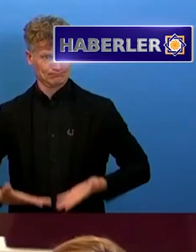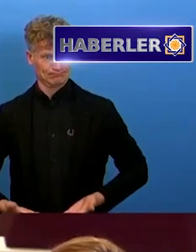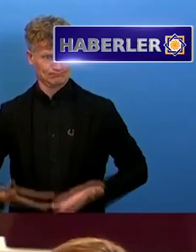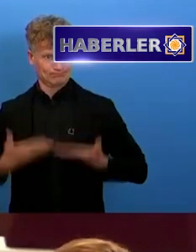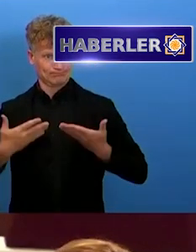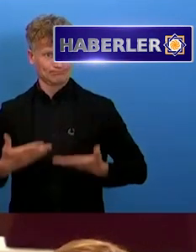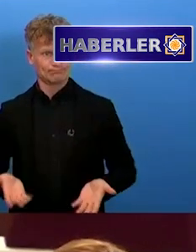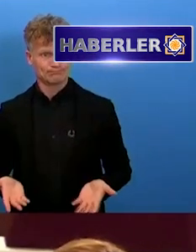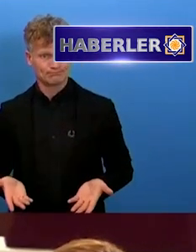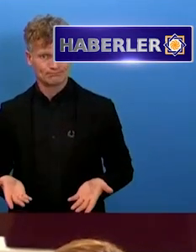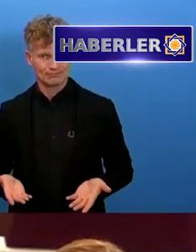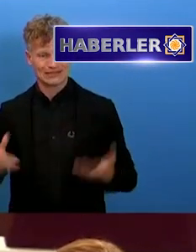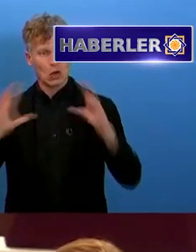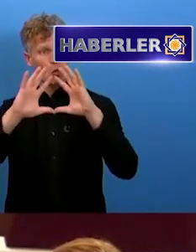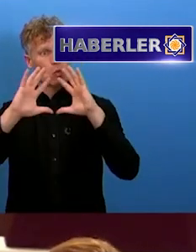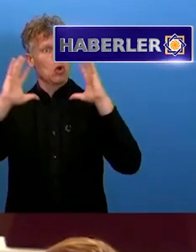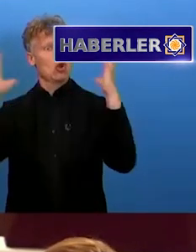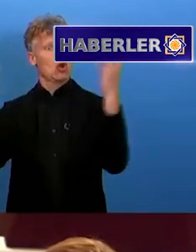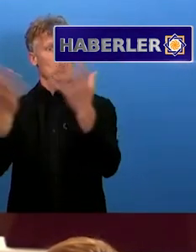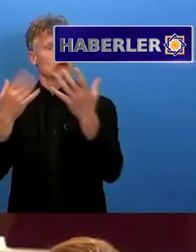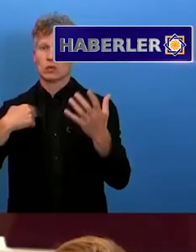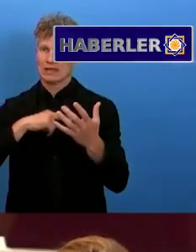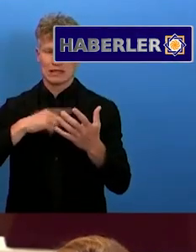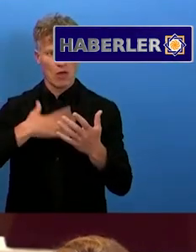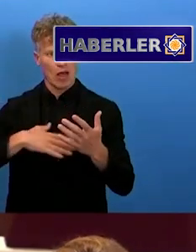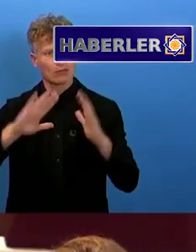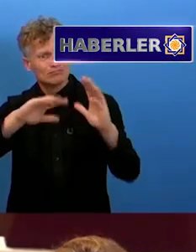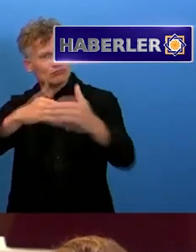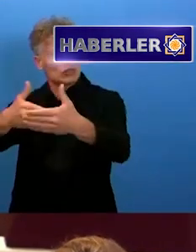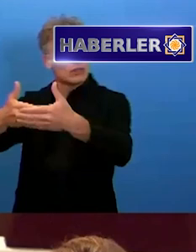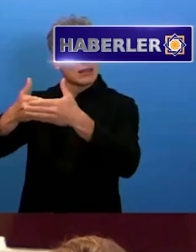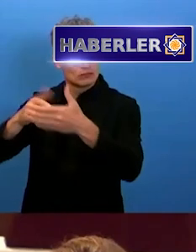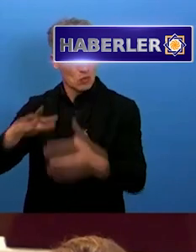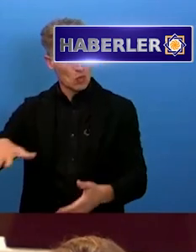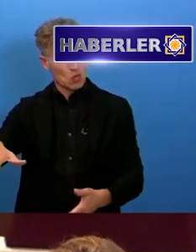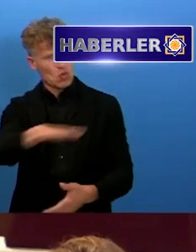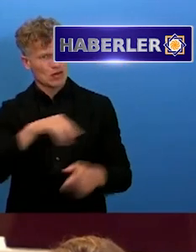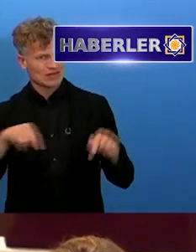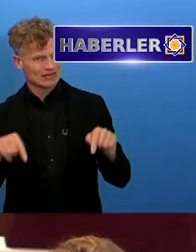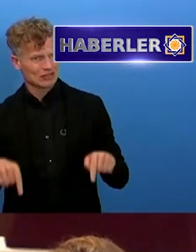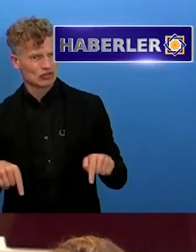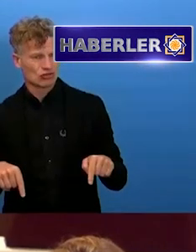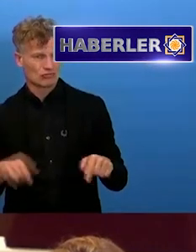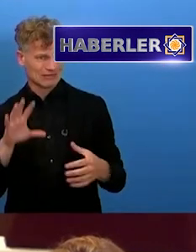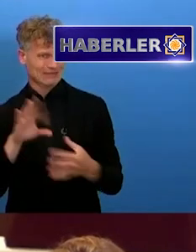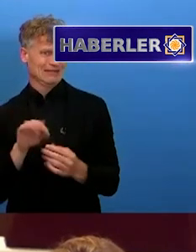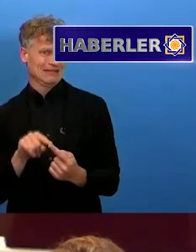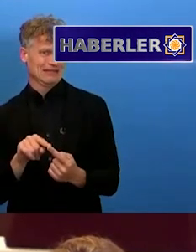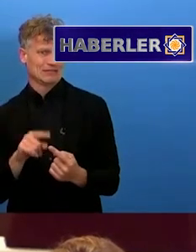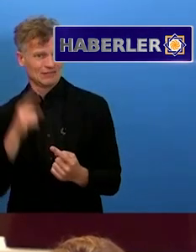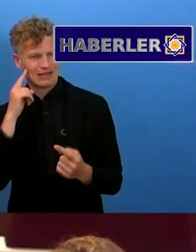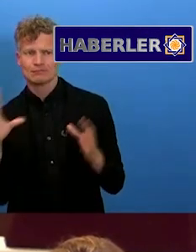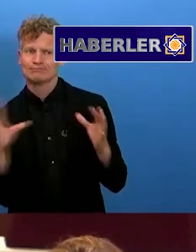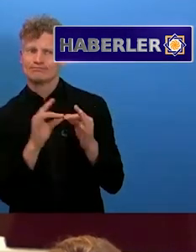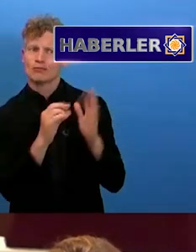zorunlu bir gereklilik olduğunu vurguladı. Dolayısıyla Ulusal Konsey Başkanı'na göre eğer yerli dillerin